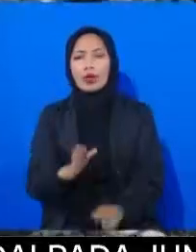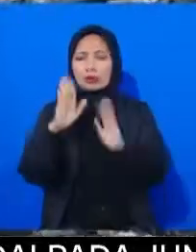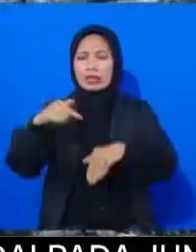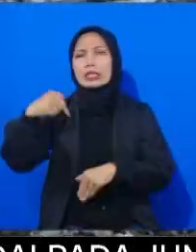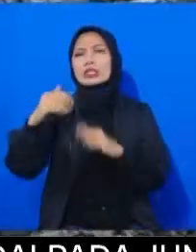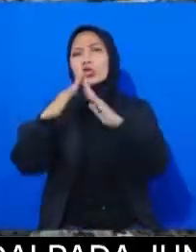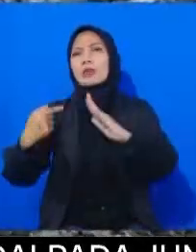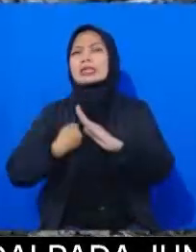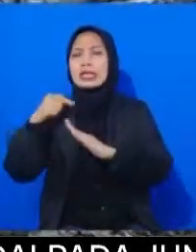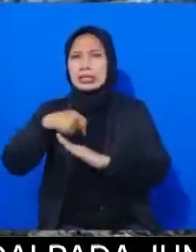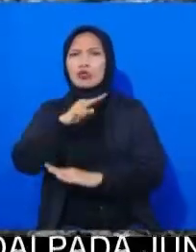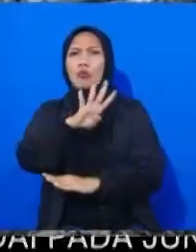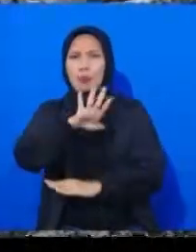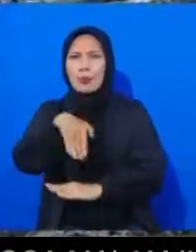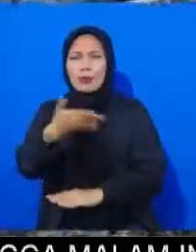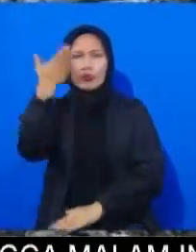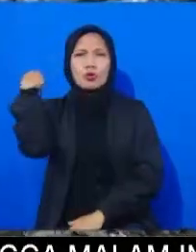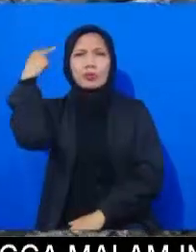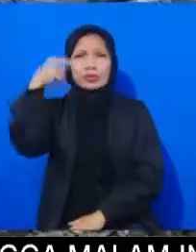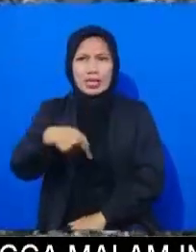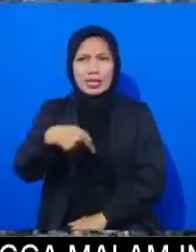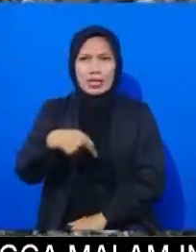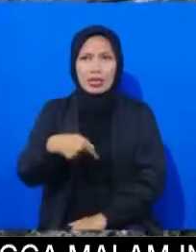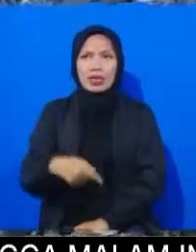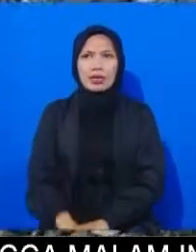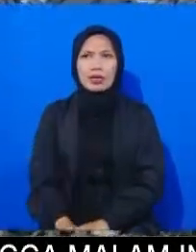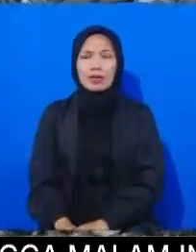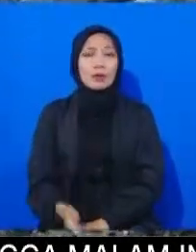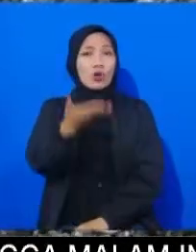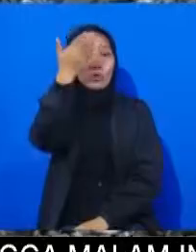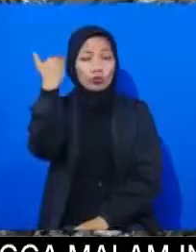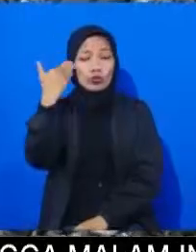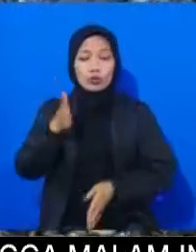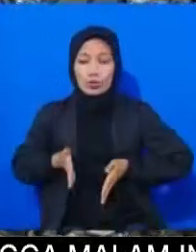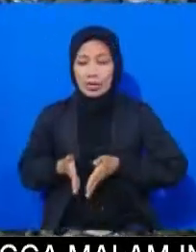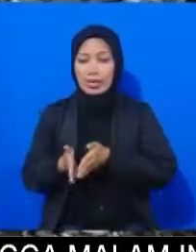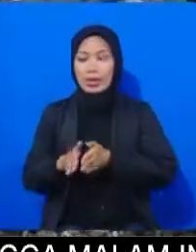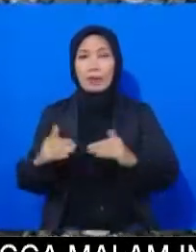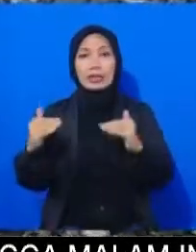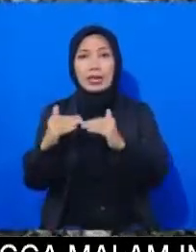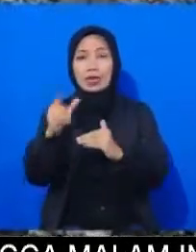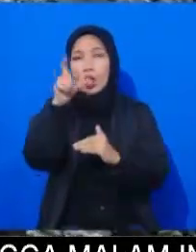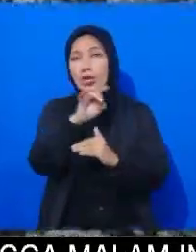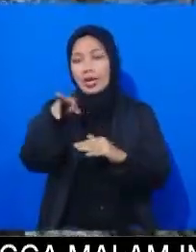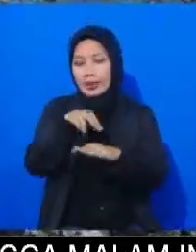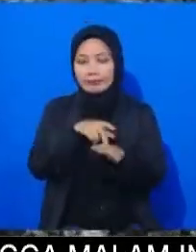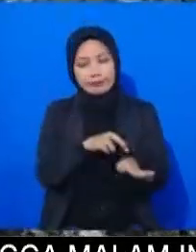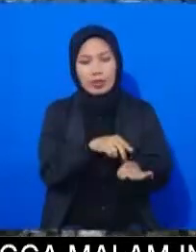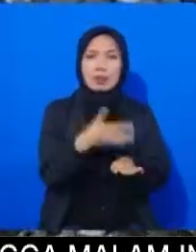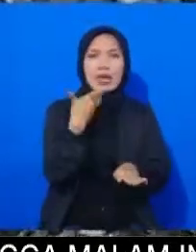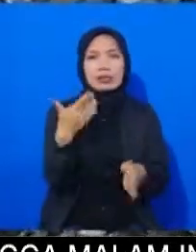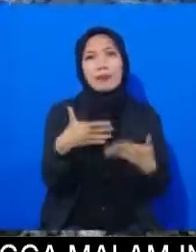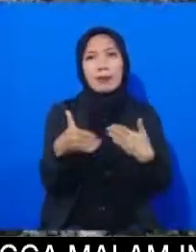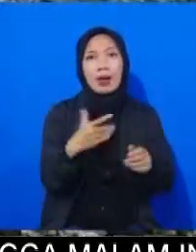menuju rumahnya, Ngadenin memang harus melintasi tanah milik orang lain. Namun sejak 3 tahun lalu, akses menuju rumahnya